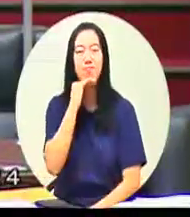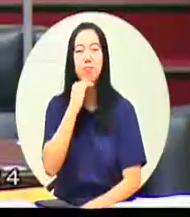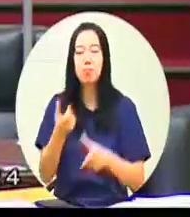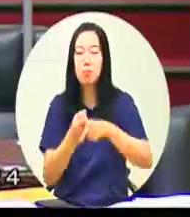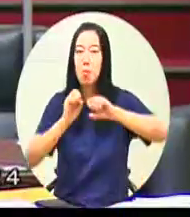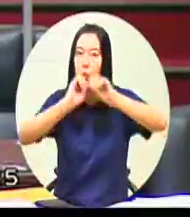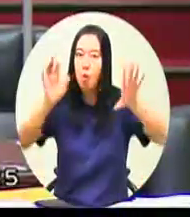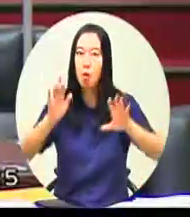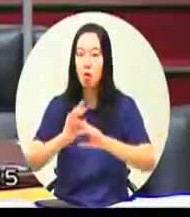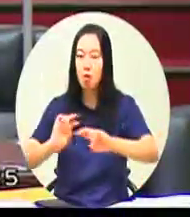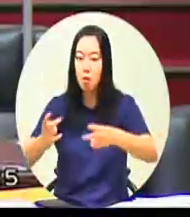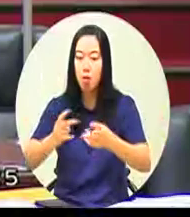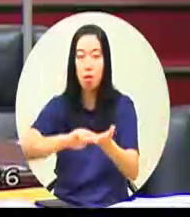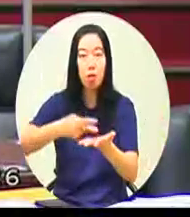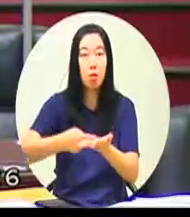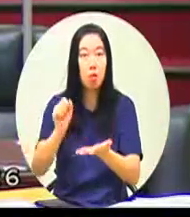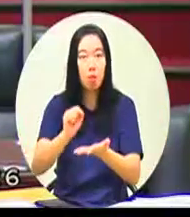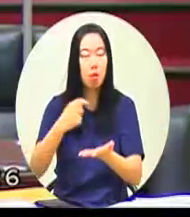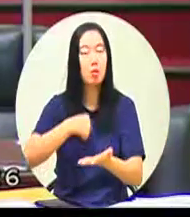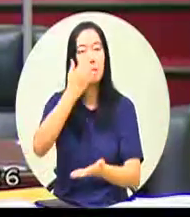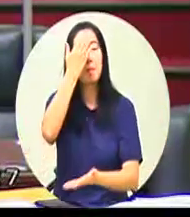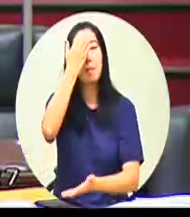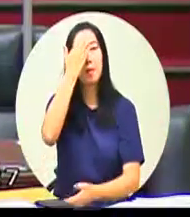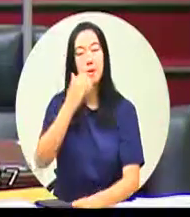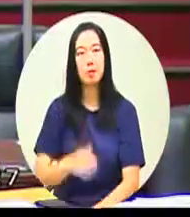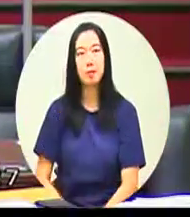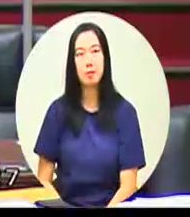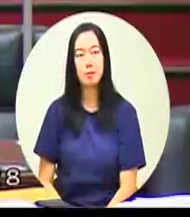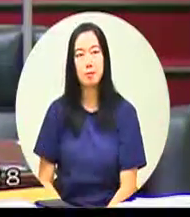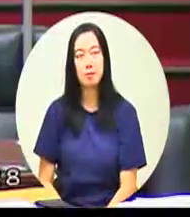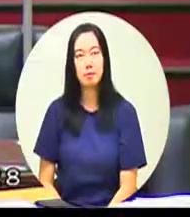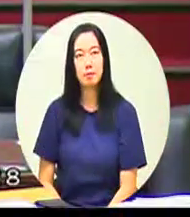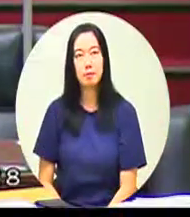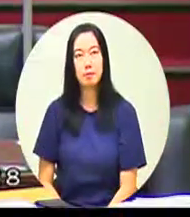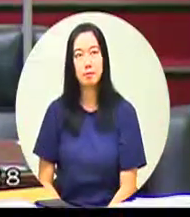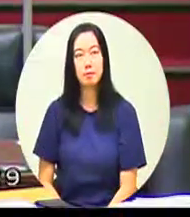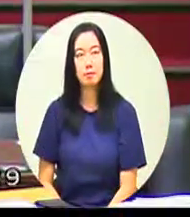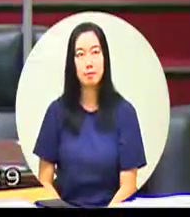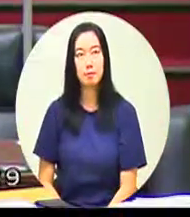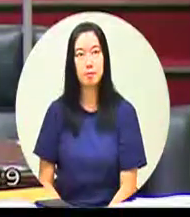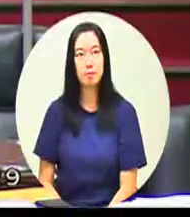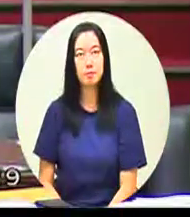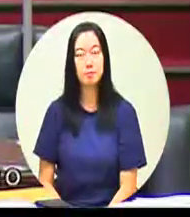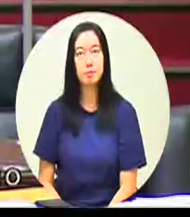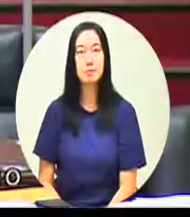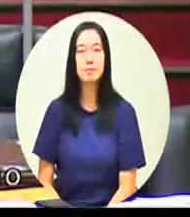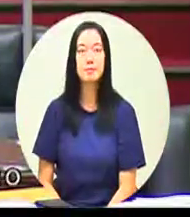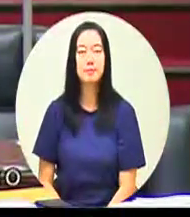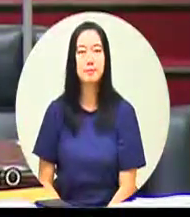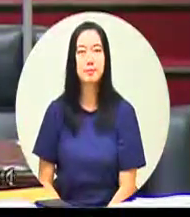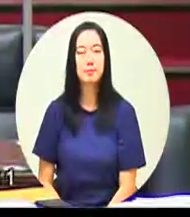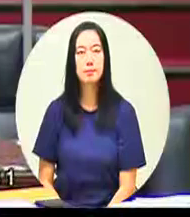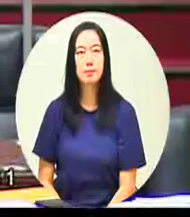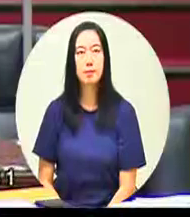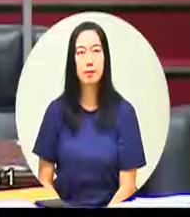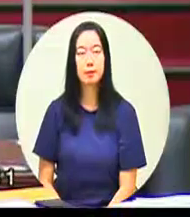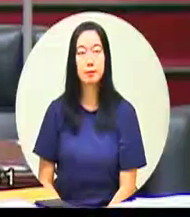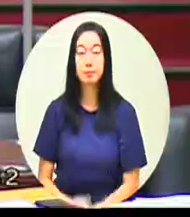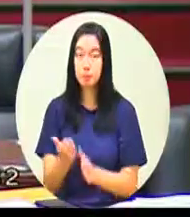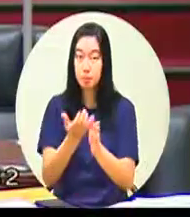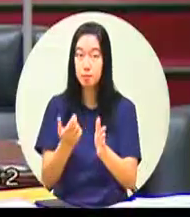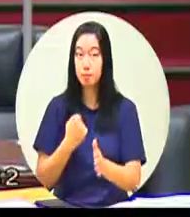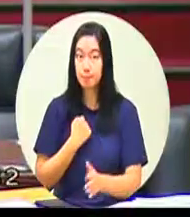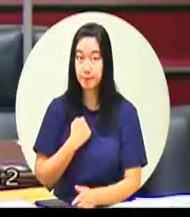变更的时候就麻烦了哈。那我们到时又拿石头砸自己的脚哈。还有呢，刚刚我们知